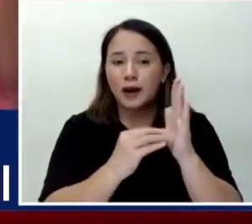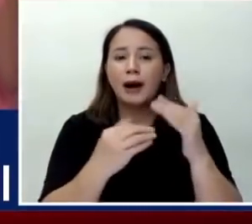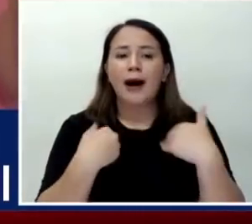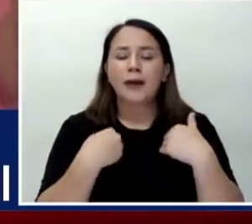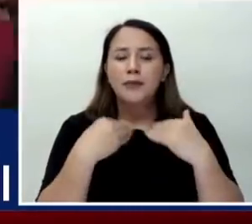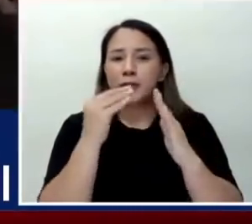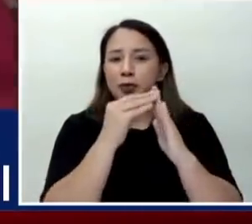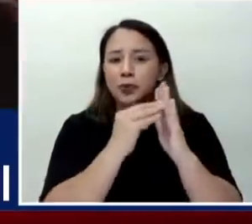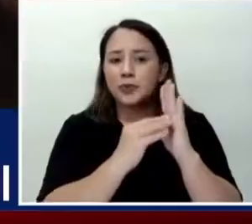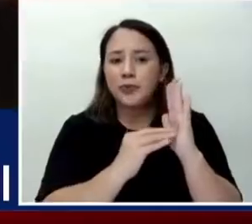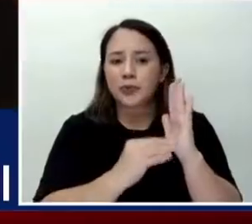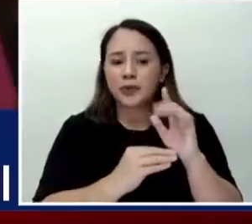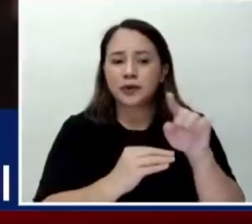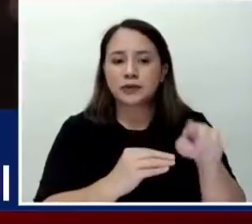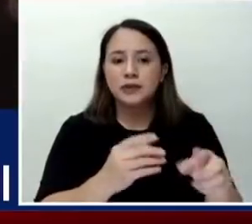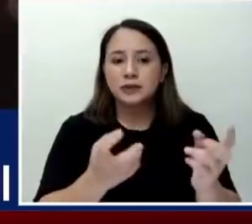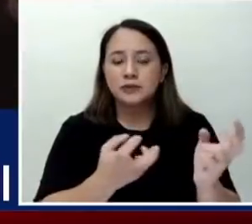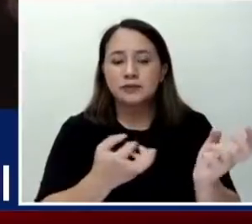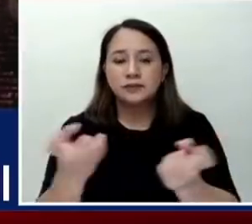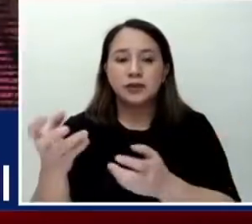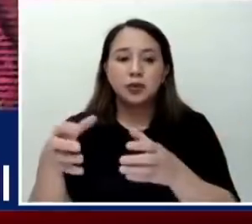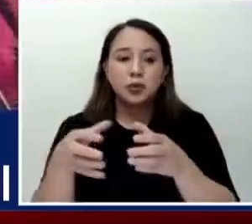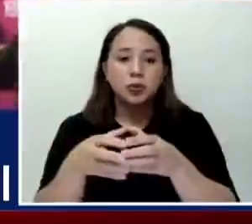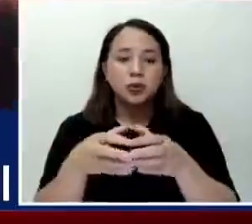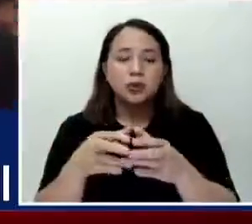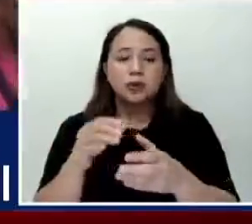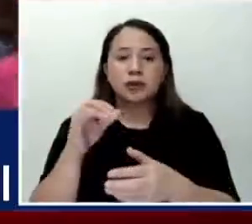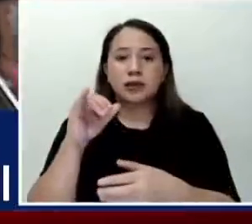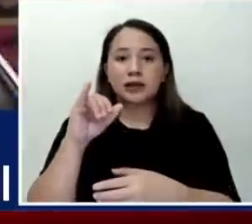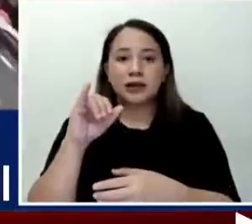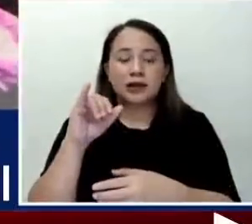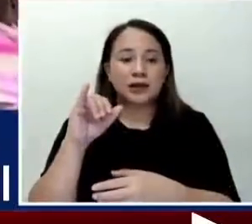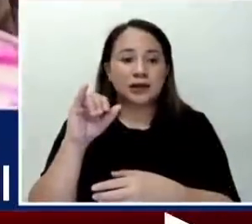naman ng ine-endorso ng grupong isang bayan.